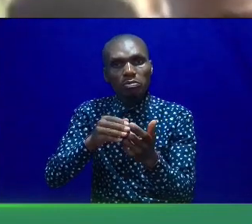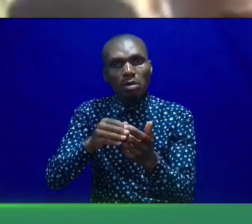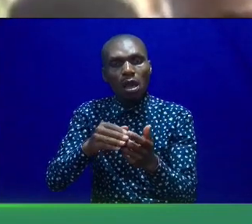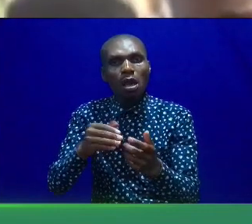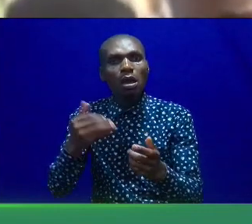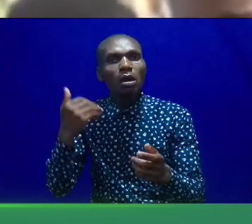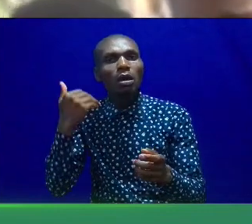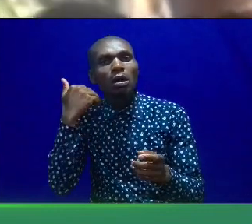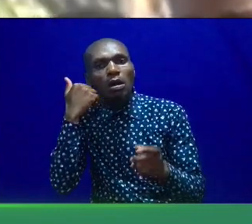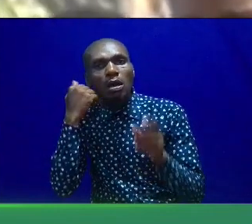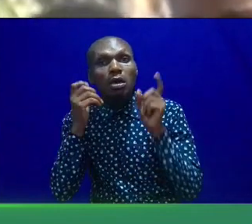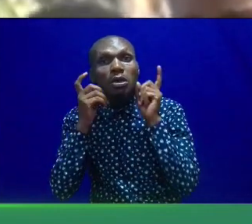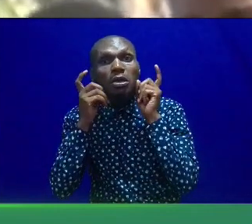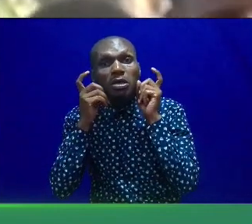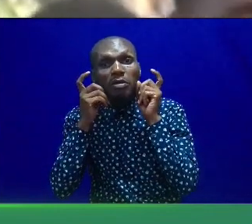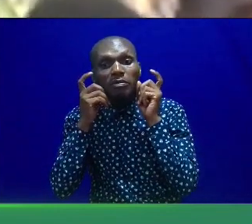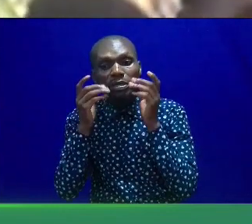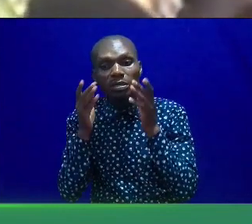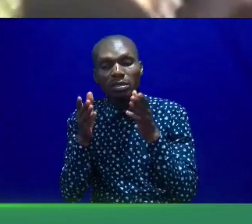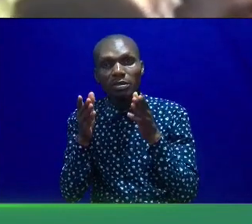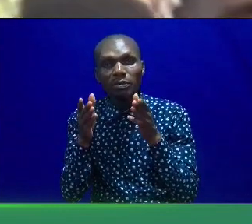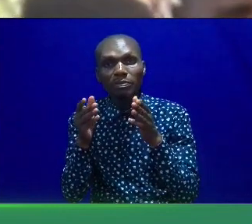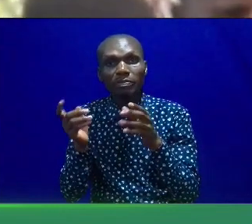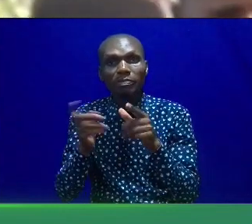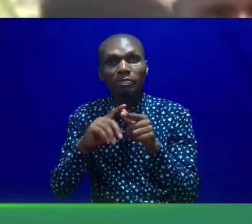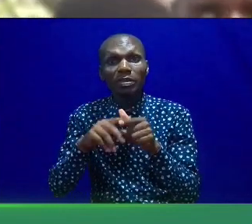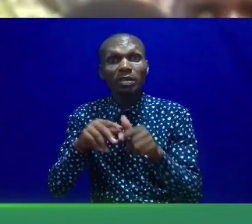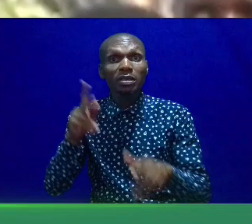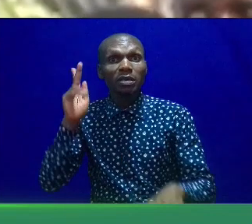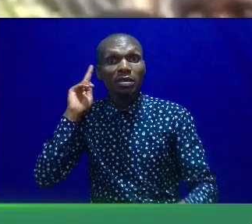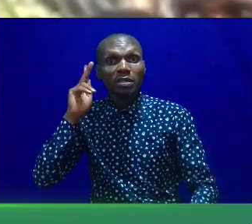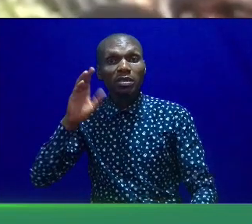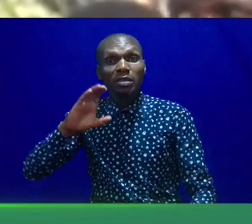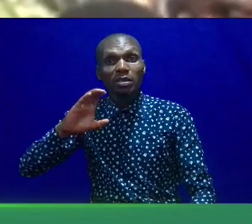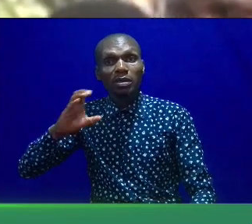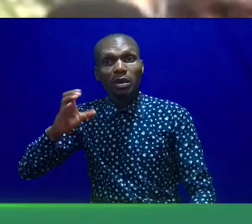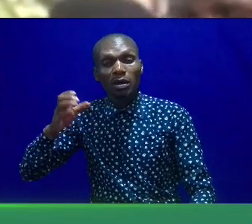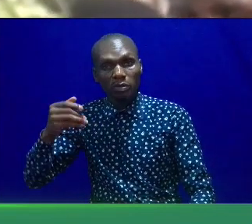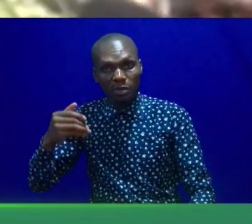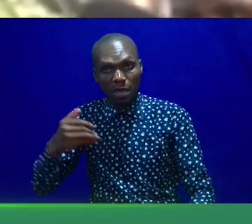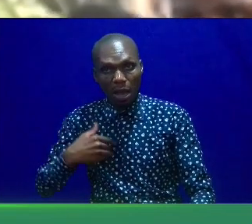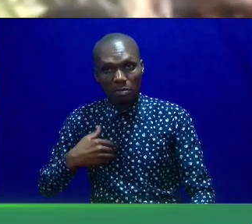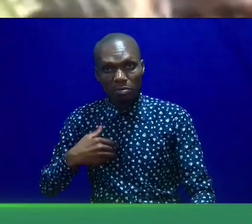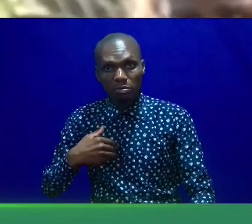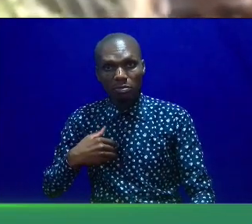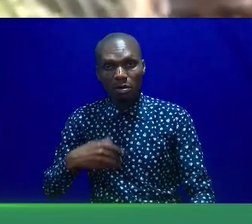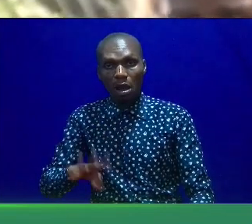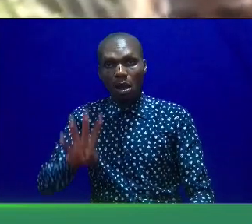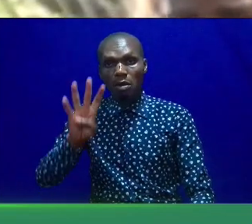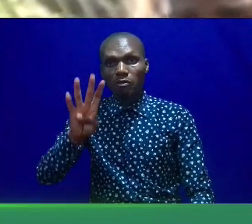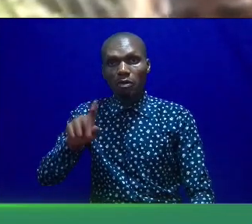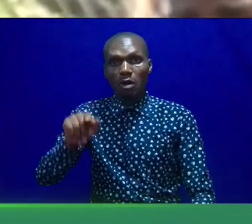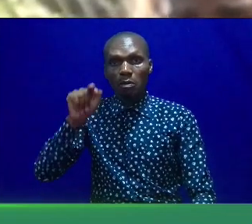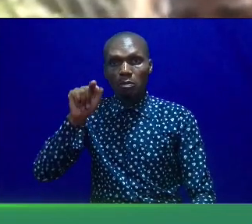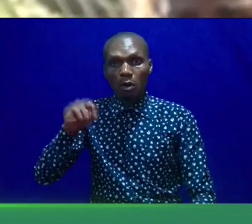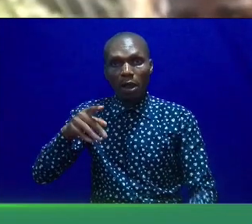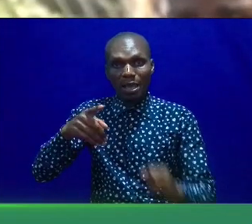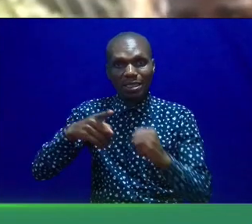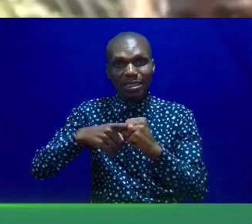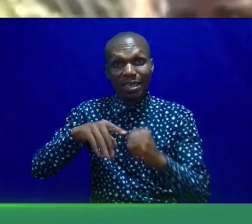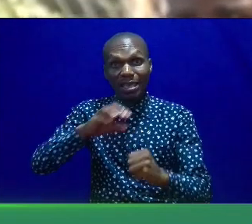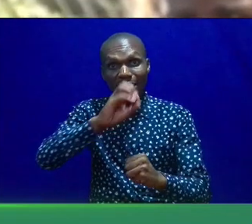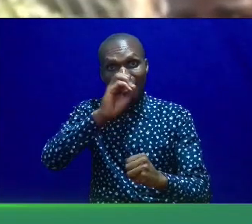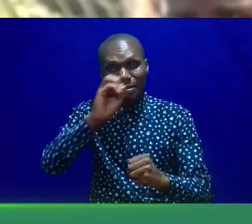virusi HIV prevalence ya Kisii County iko katika hali ya 4.6%